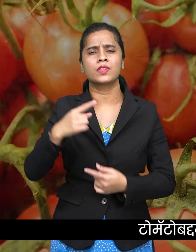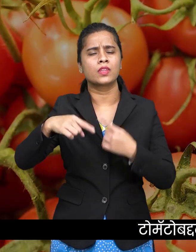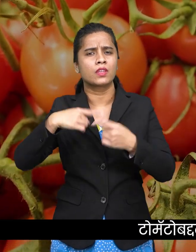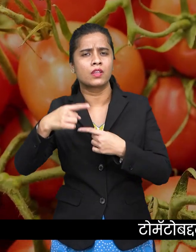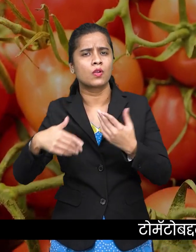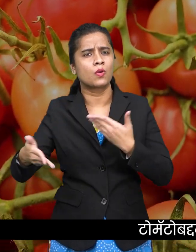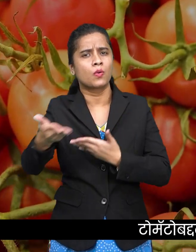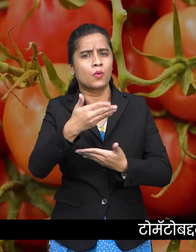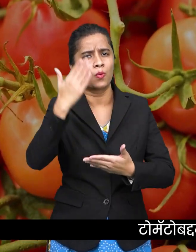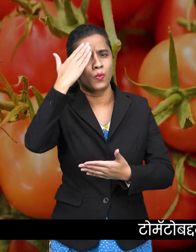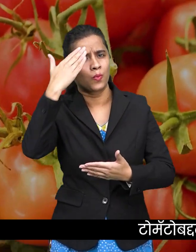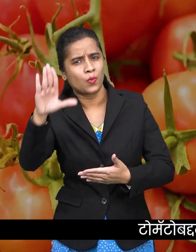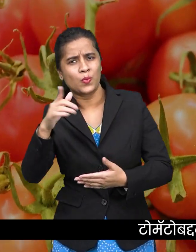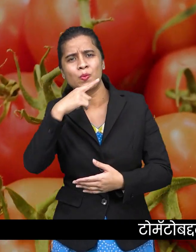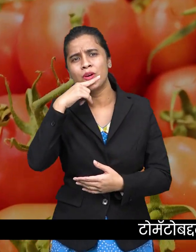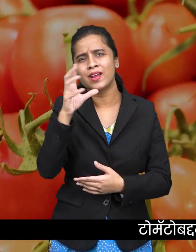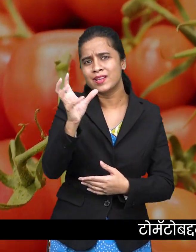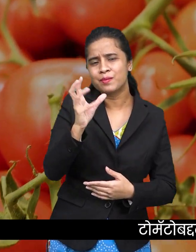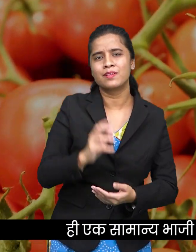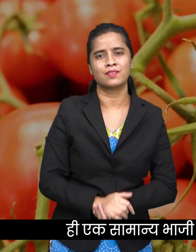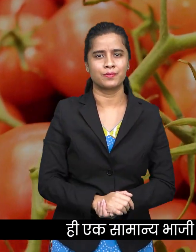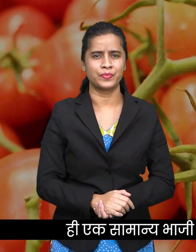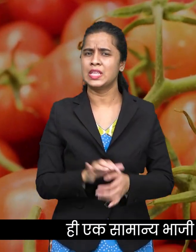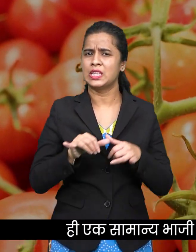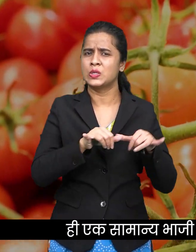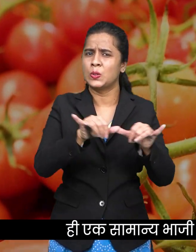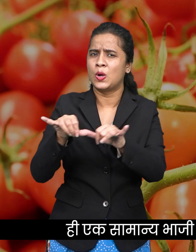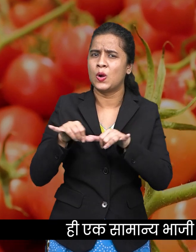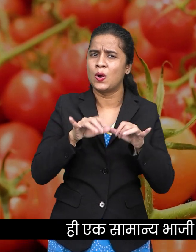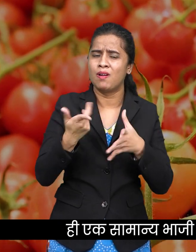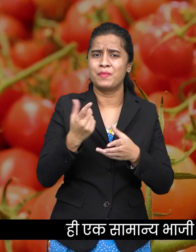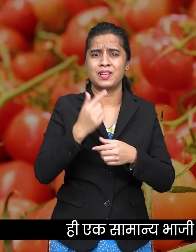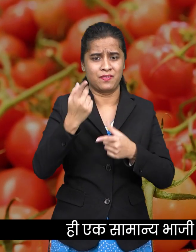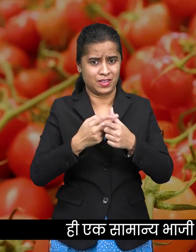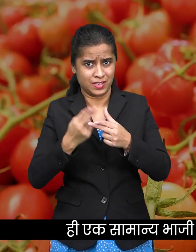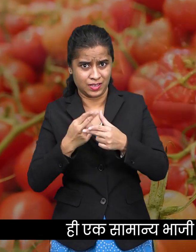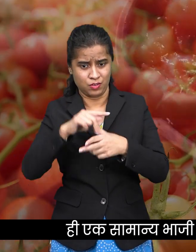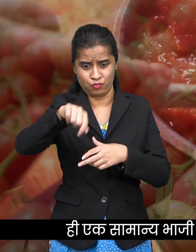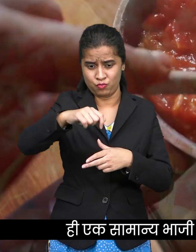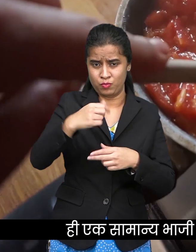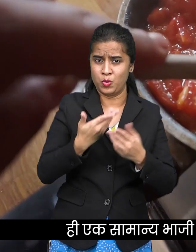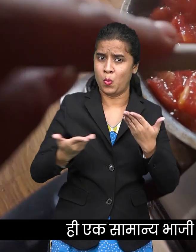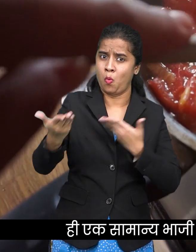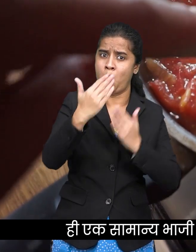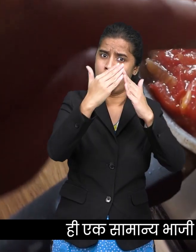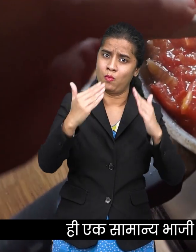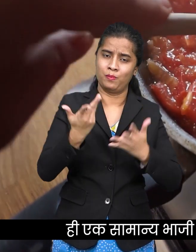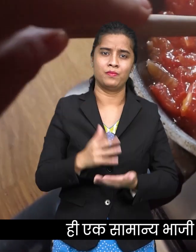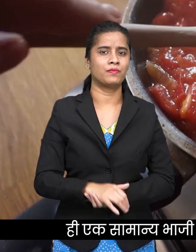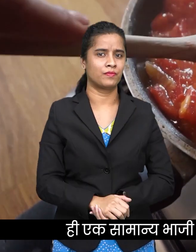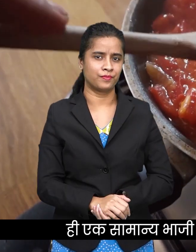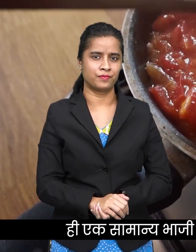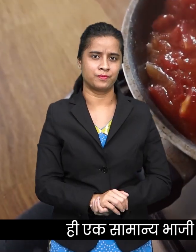टोमॅटो बद्दल सर्वांनाच माहिती आहे की एक सामान्य भाजी आहे जी प्रत्येक घरात शिजवली जाते.